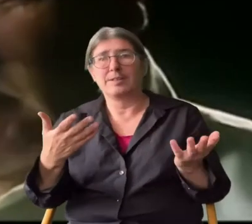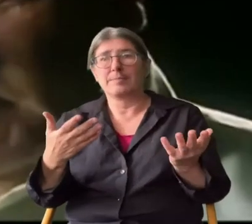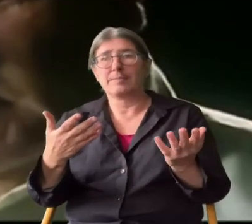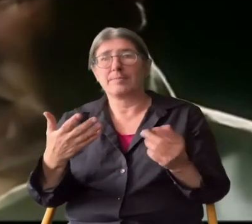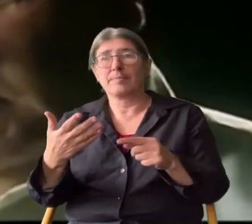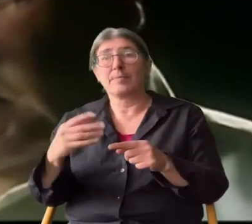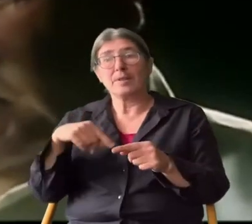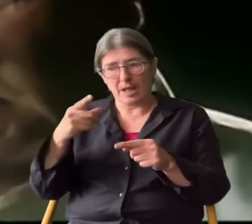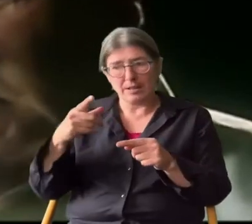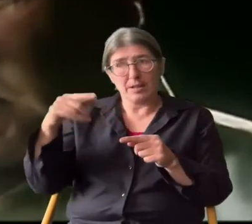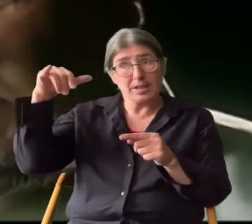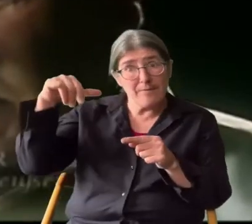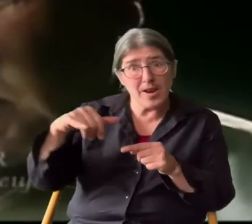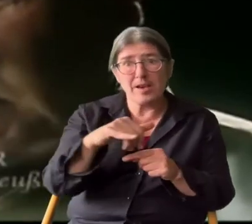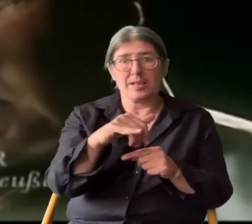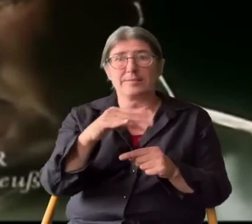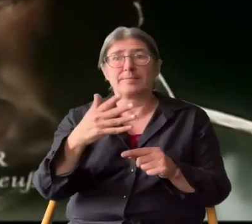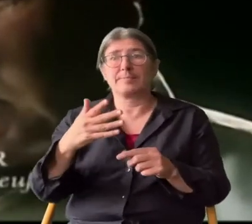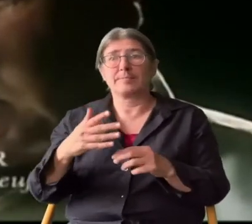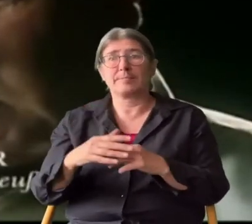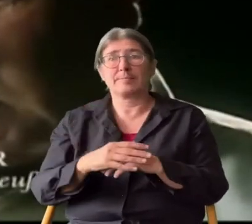Dann kam die Tieflieger.